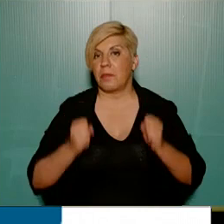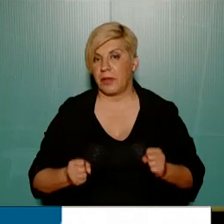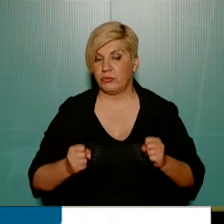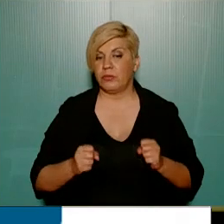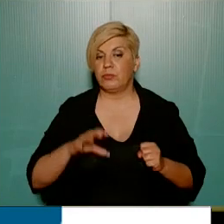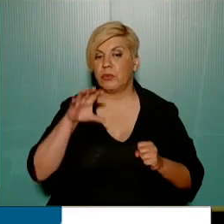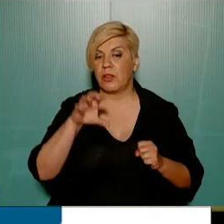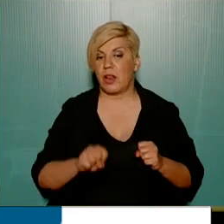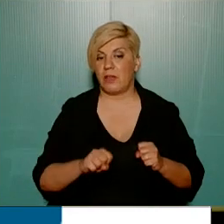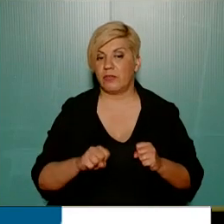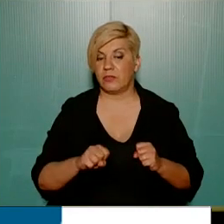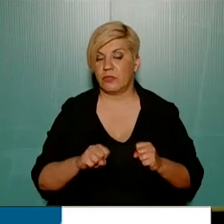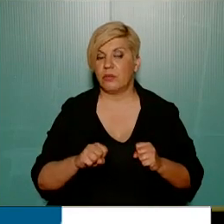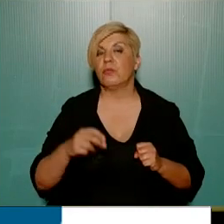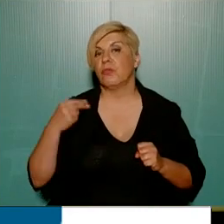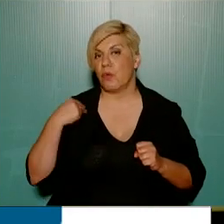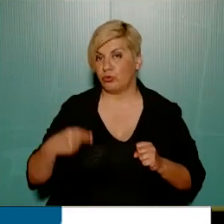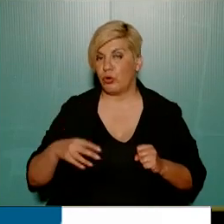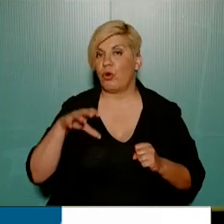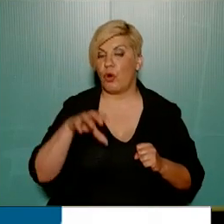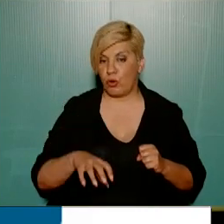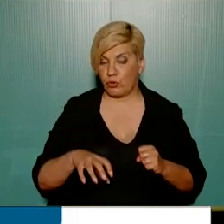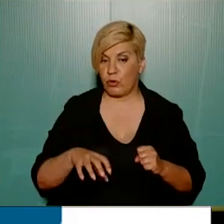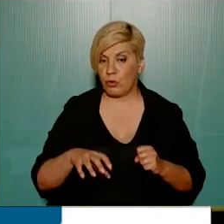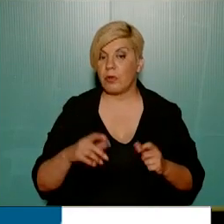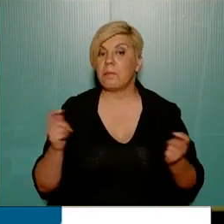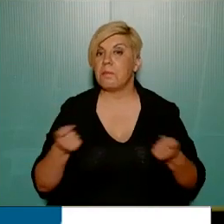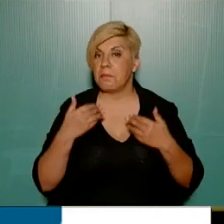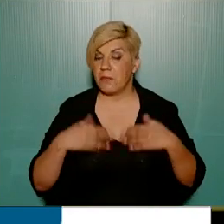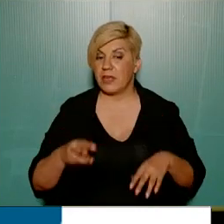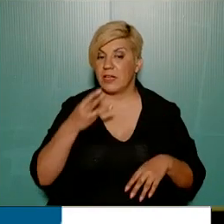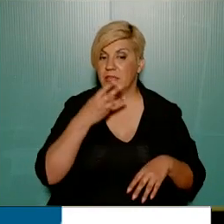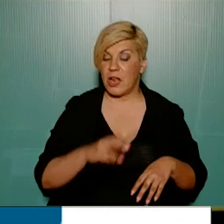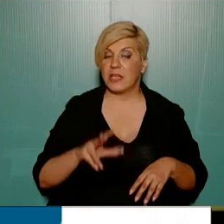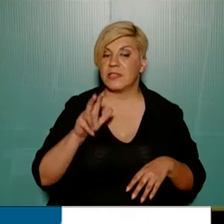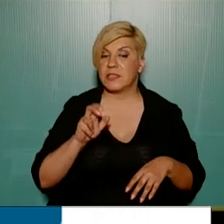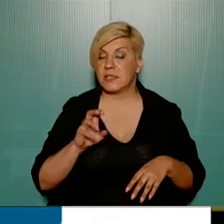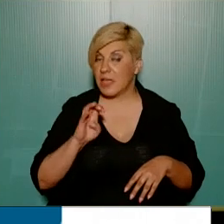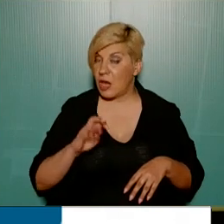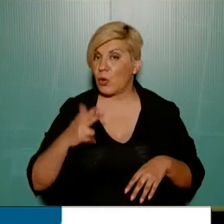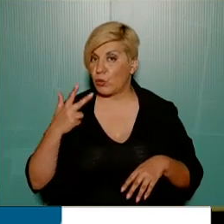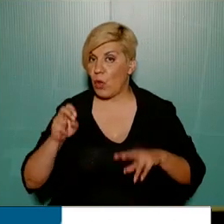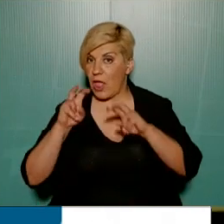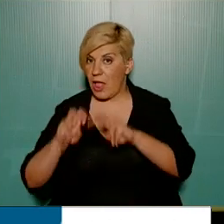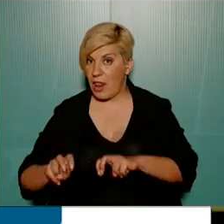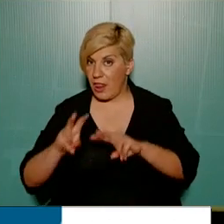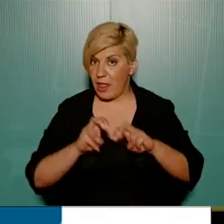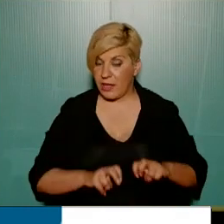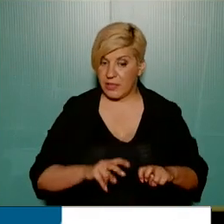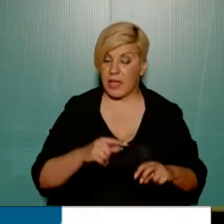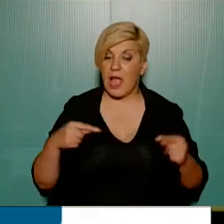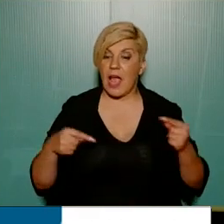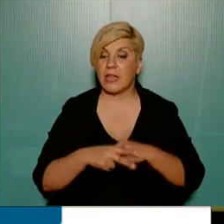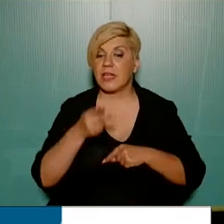που καταλαμβάνουν κοινόχρηστο χώρο. Πραγματοποιήθηκαν 348 έλεγχοι για την